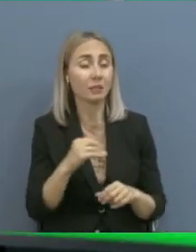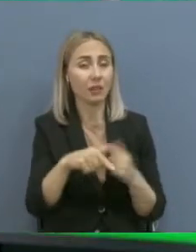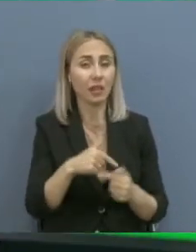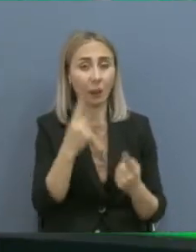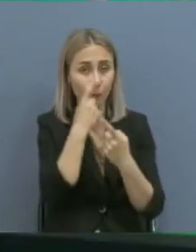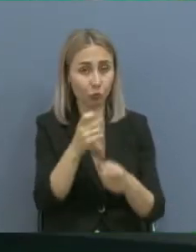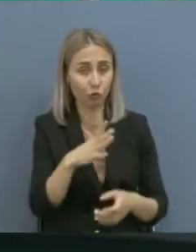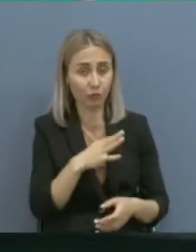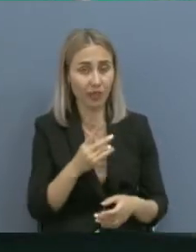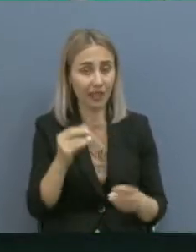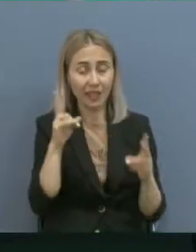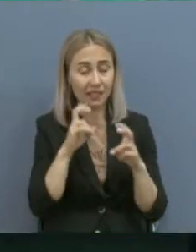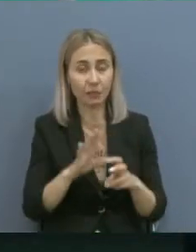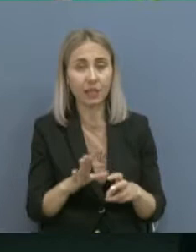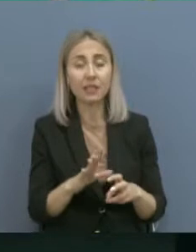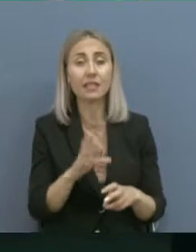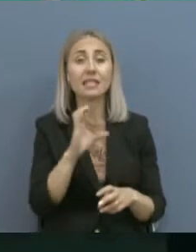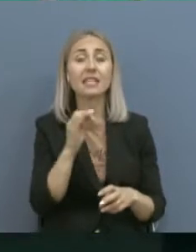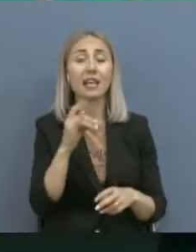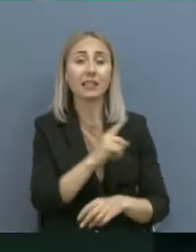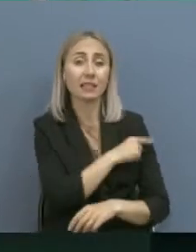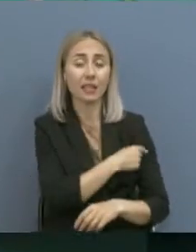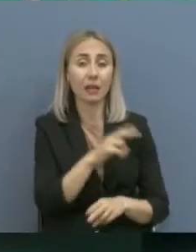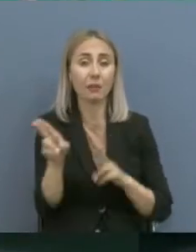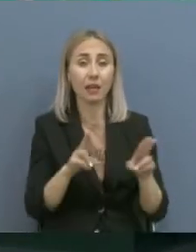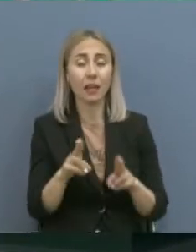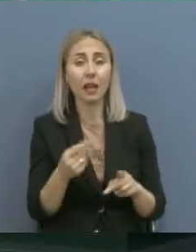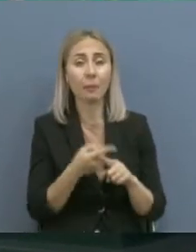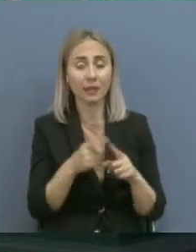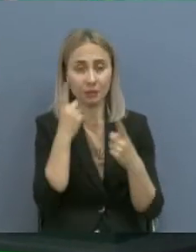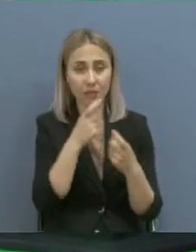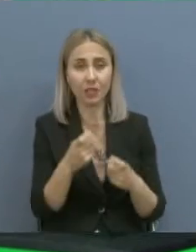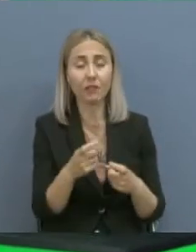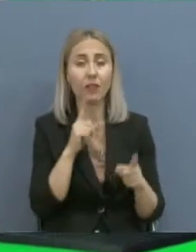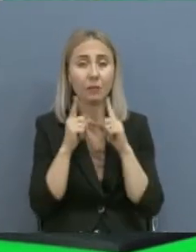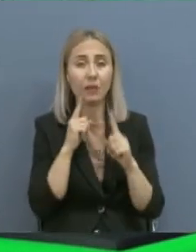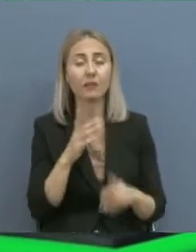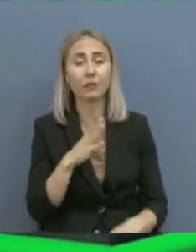Бұл туралы аймақтық кәсіпкерлер палатасында өткен онлайн брифингте жан-жақты айтылды.